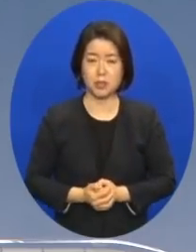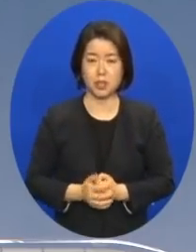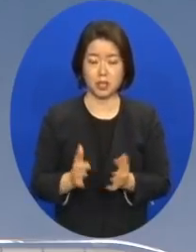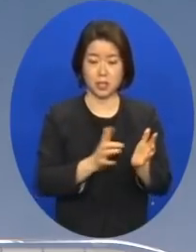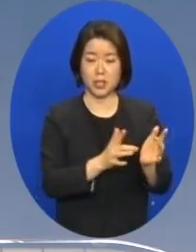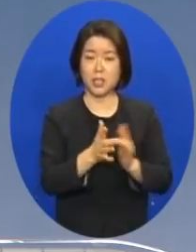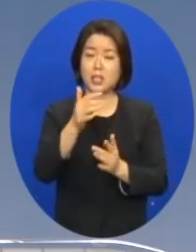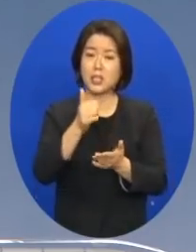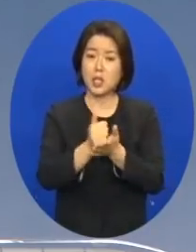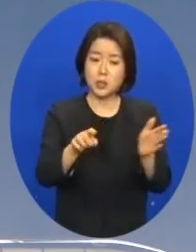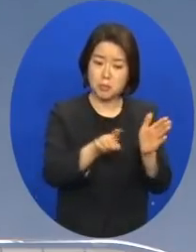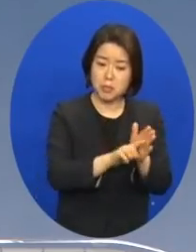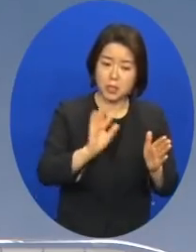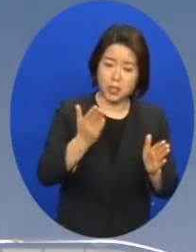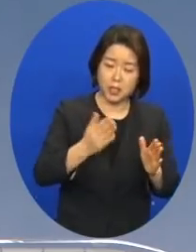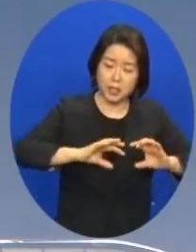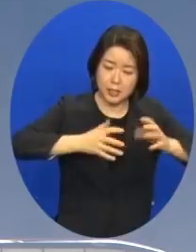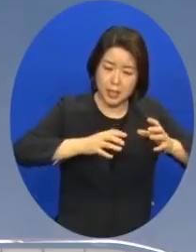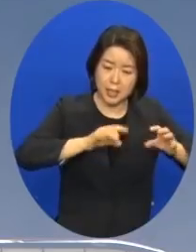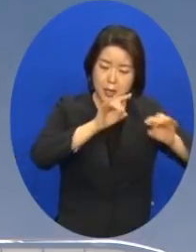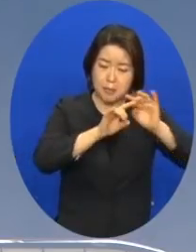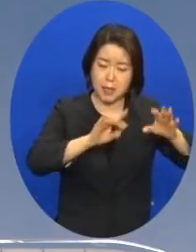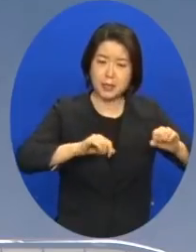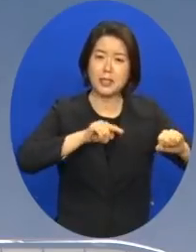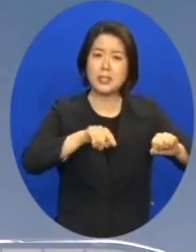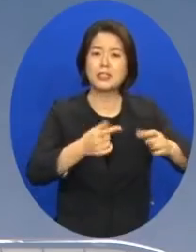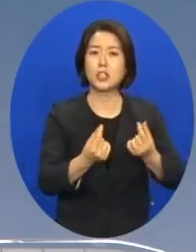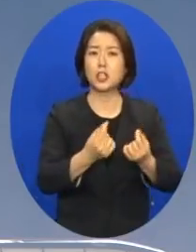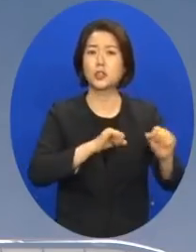되는 나라들마다 그런 역사들이 일어난 거예요.